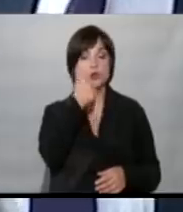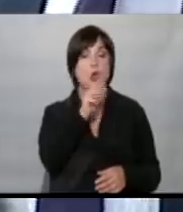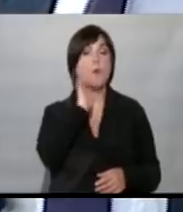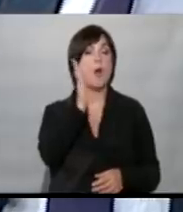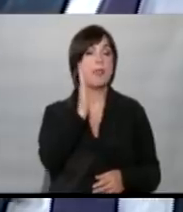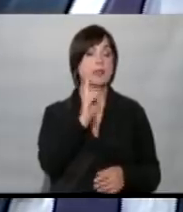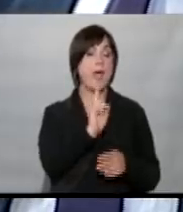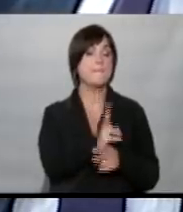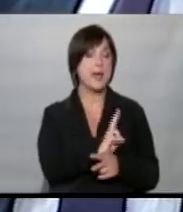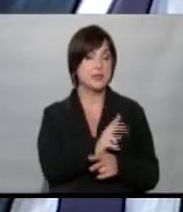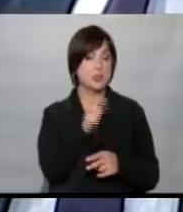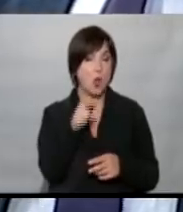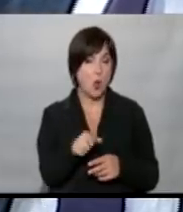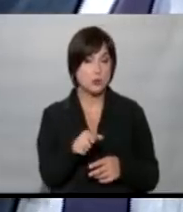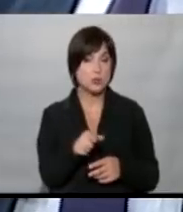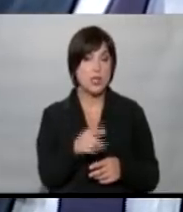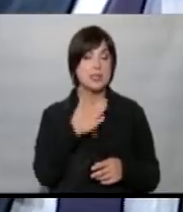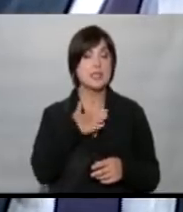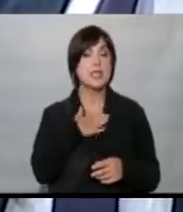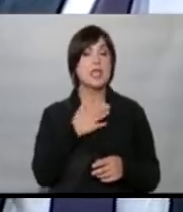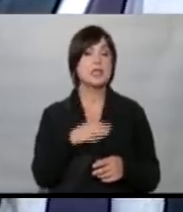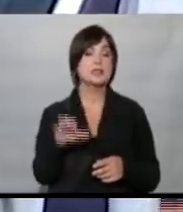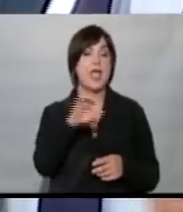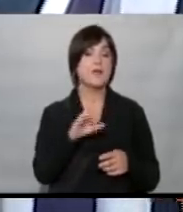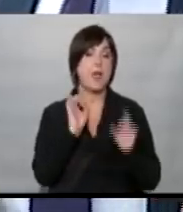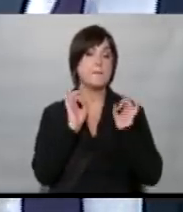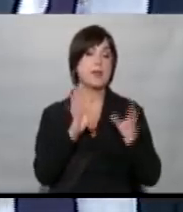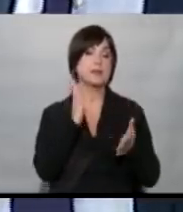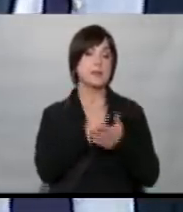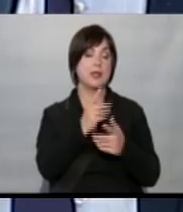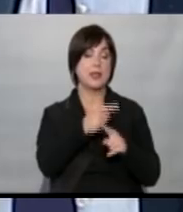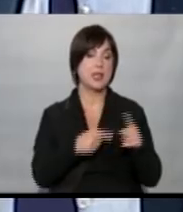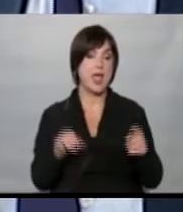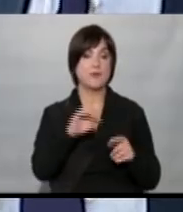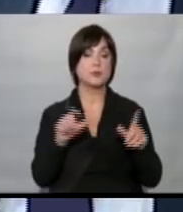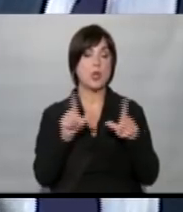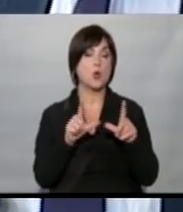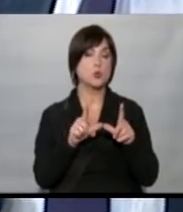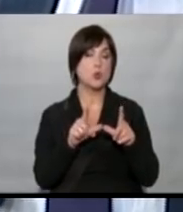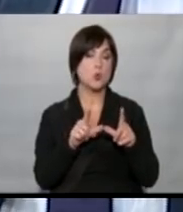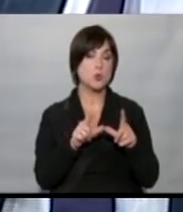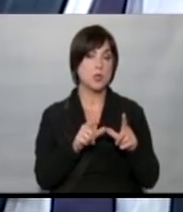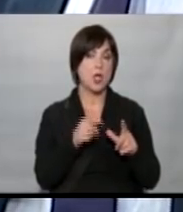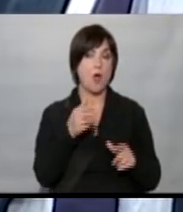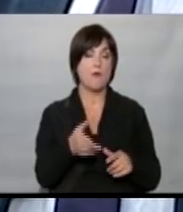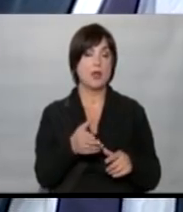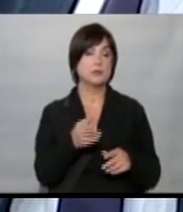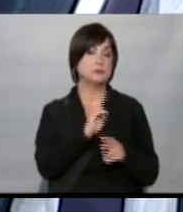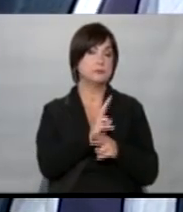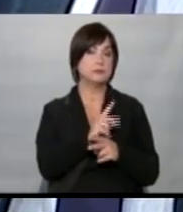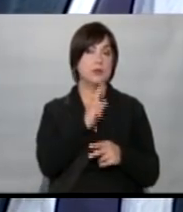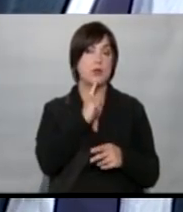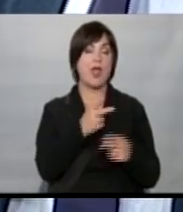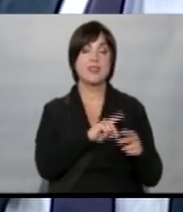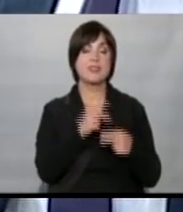понатаму. Манипулациите од типот, знаете, ние ќе се европеизираме без да бидеме дел од Европската унија, тоа е очигледна манипулација која